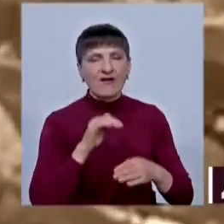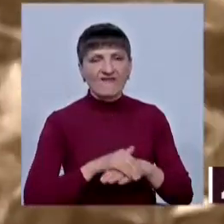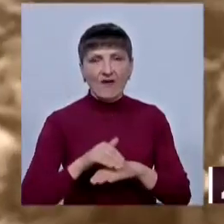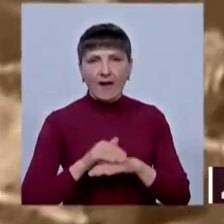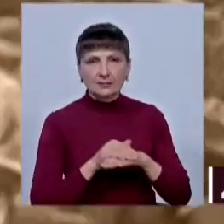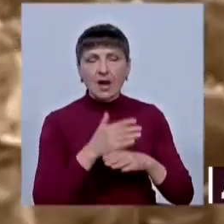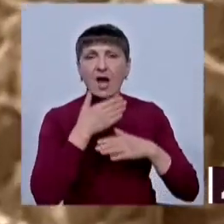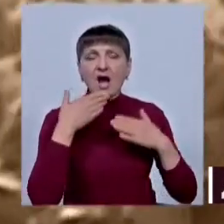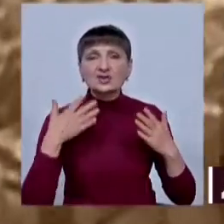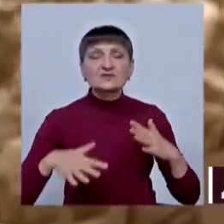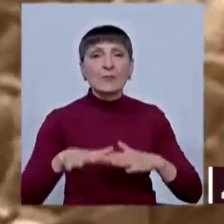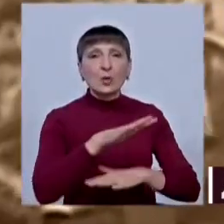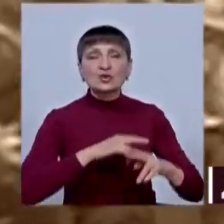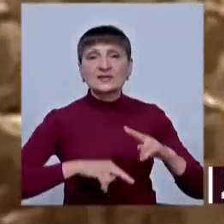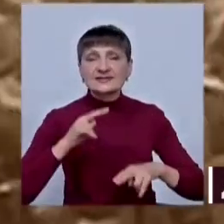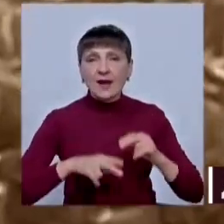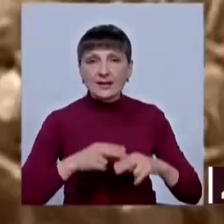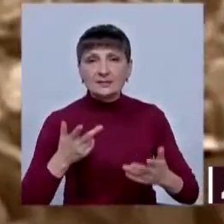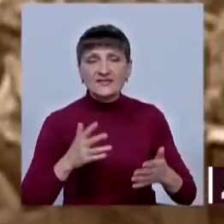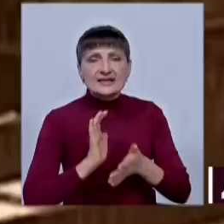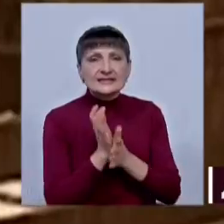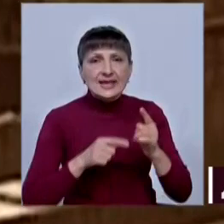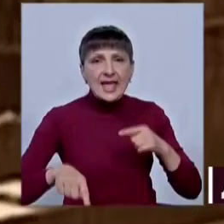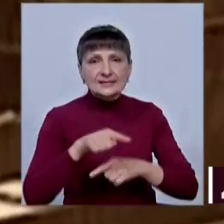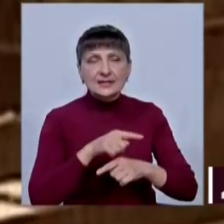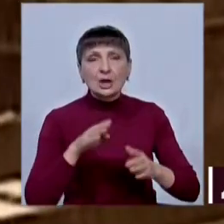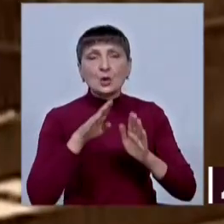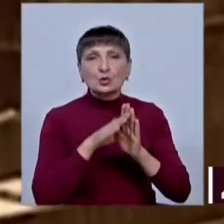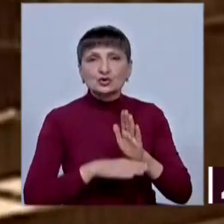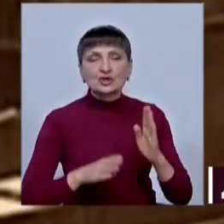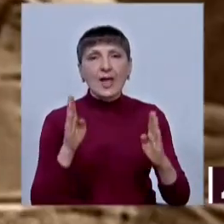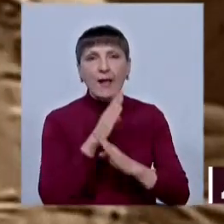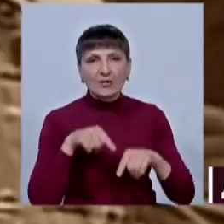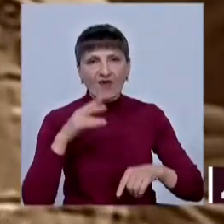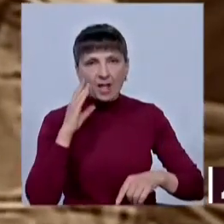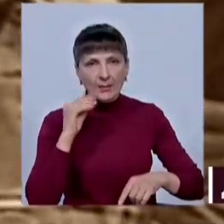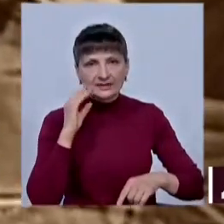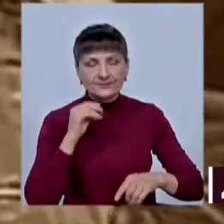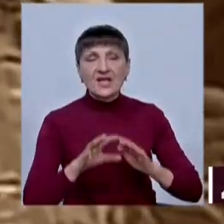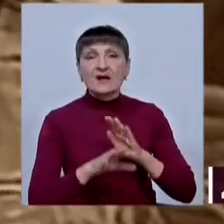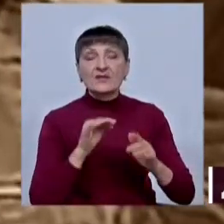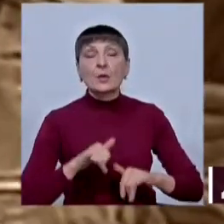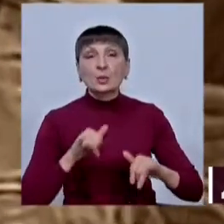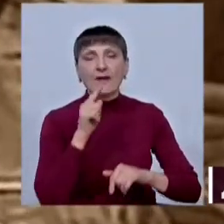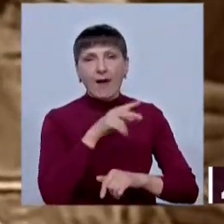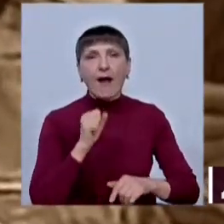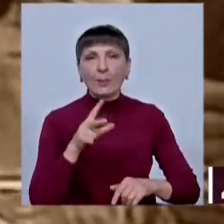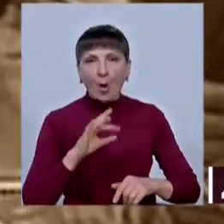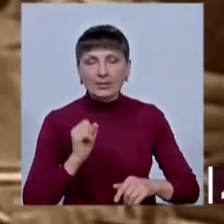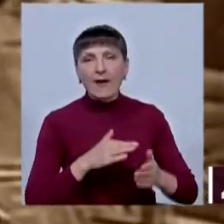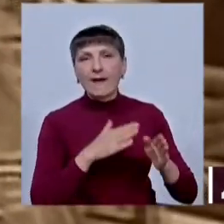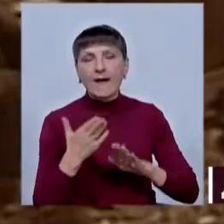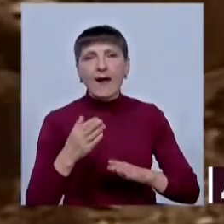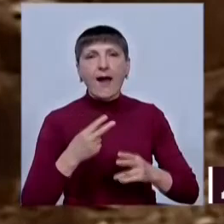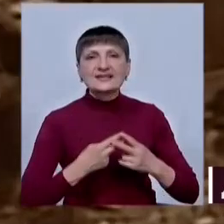факторы. Отсутствие площадей для строительства, плотность населения и ухудшающаяся экология Алматы. Выбор пал на Акмулу, а впоследствии Астану